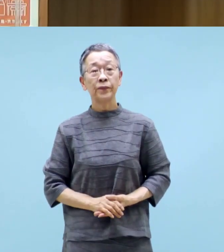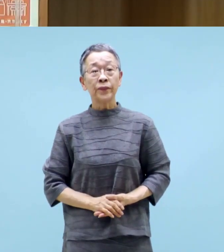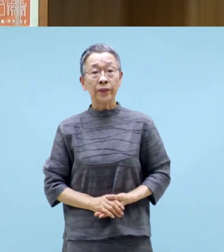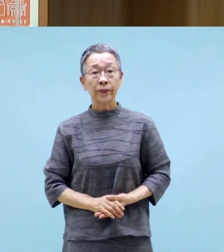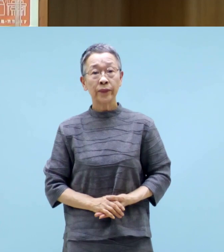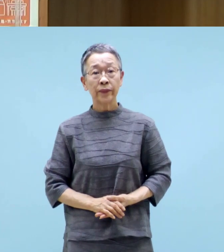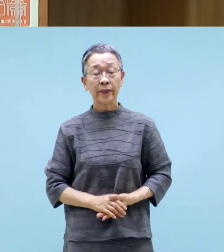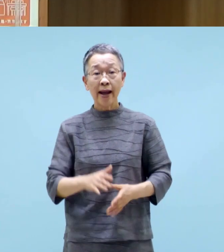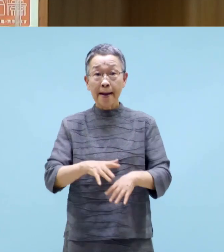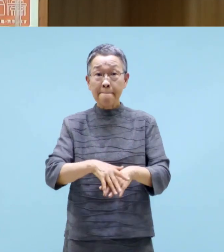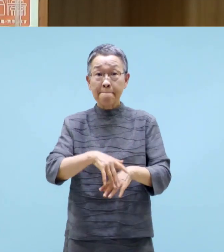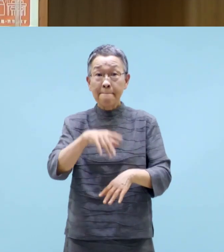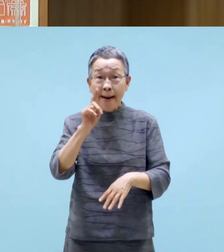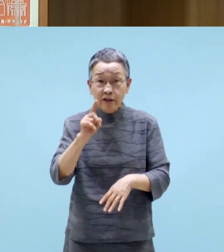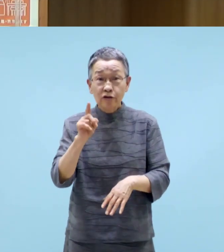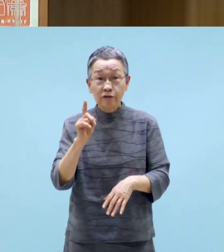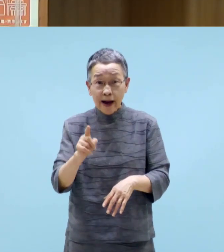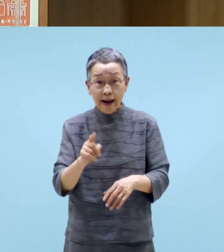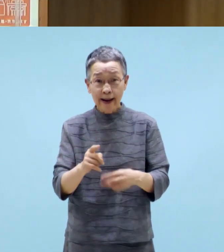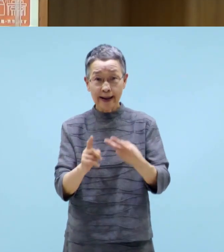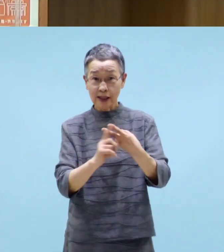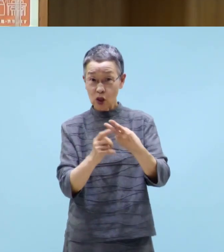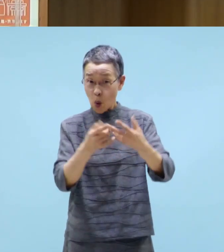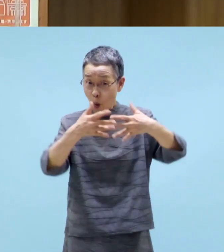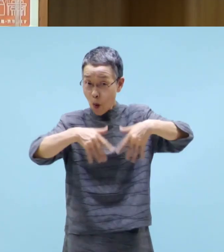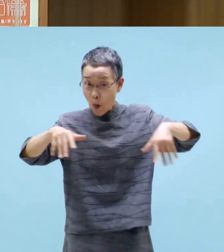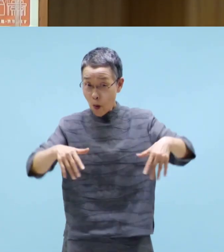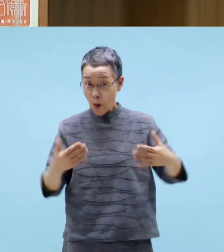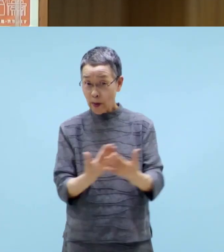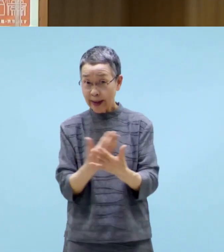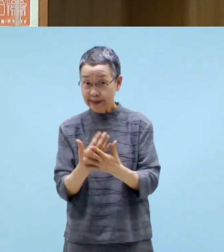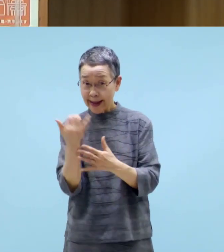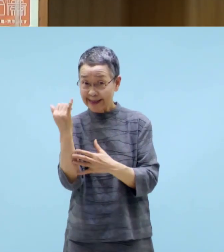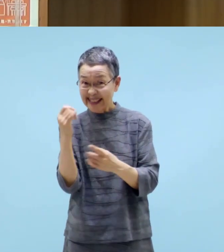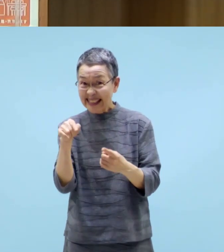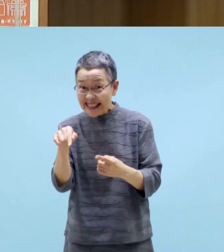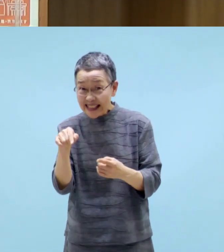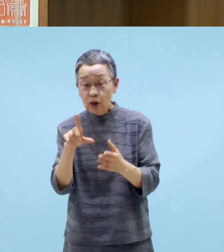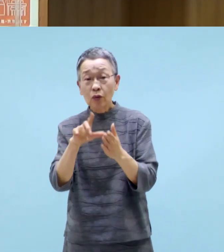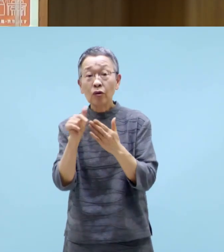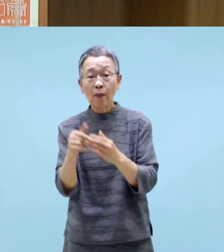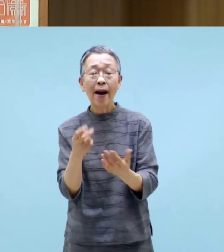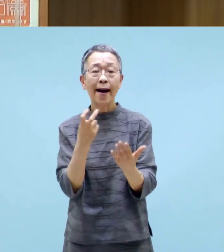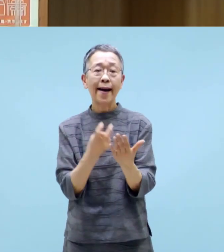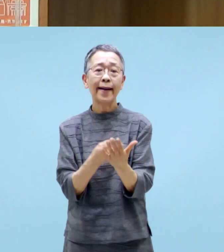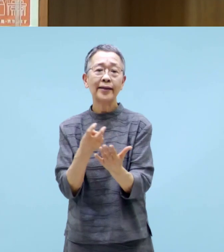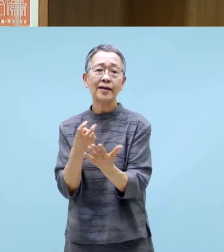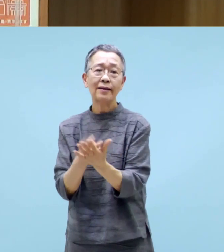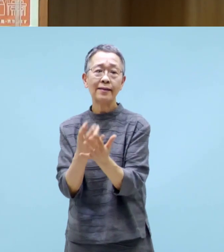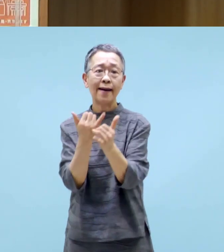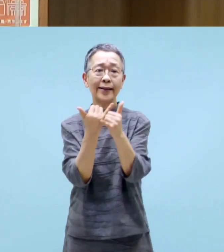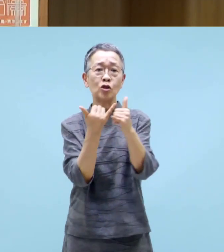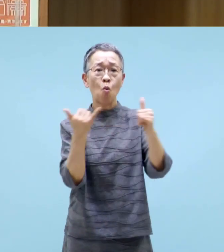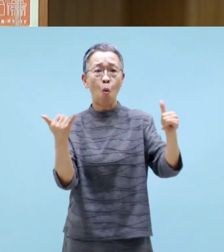まずはですね、機構改正人事にあっては限られた人員の中